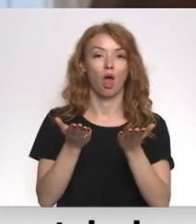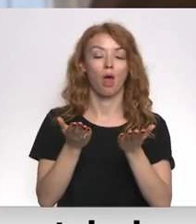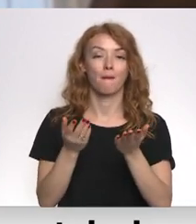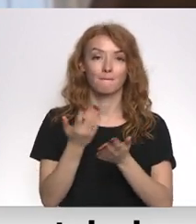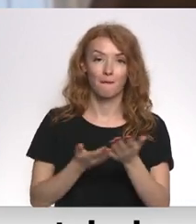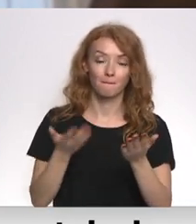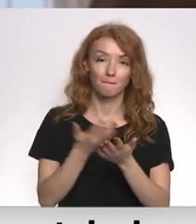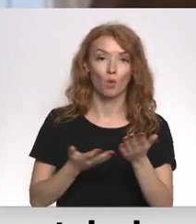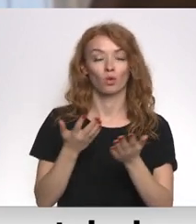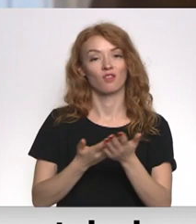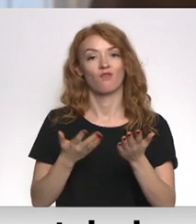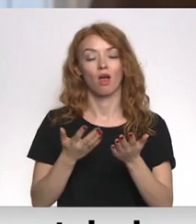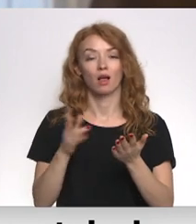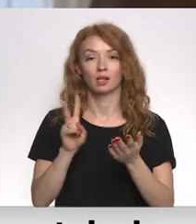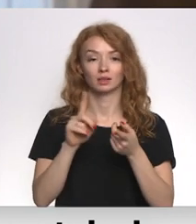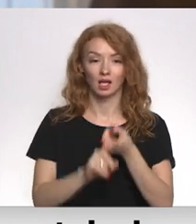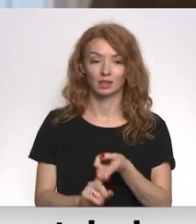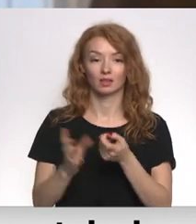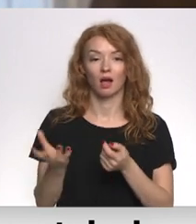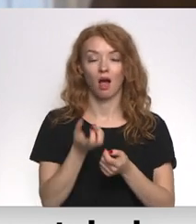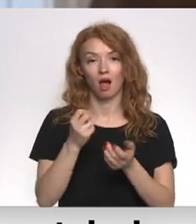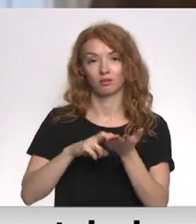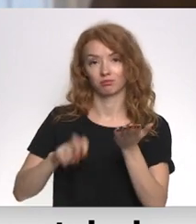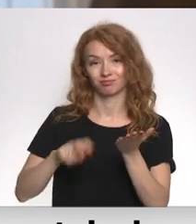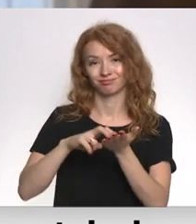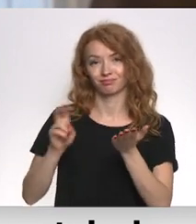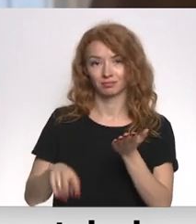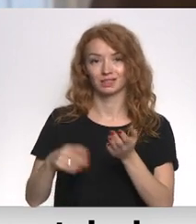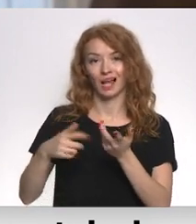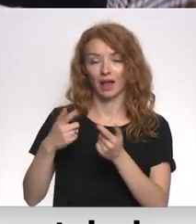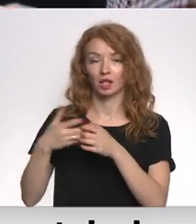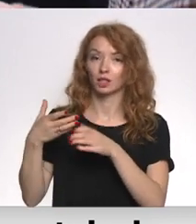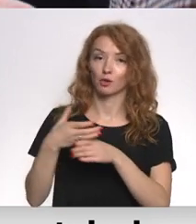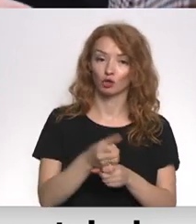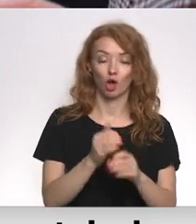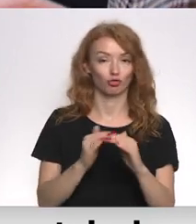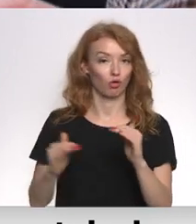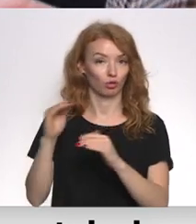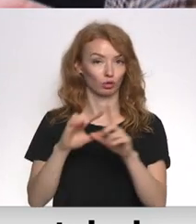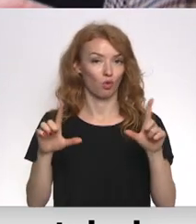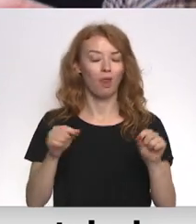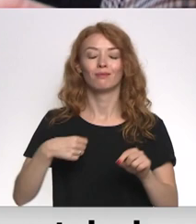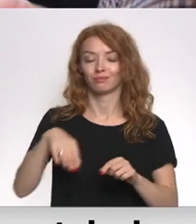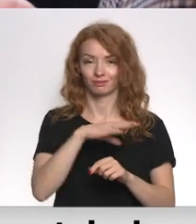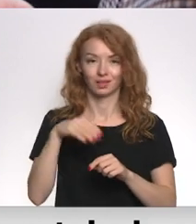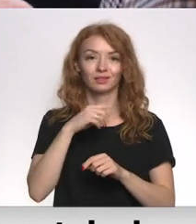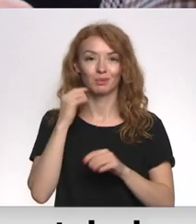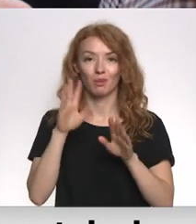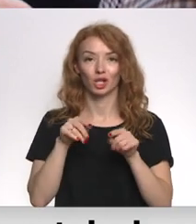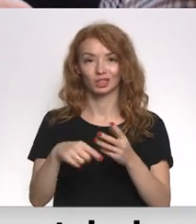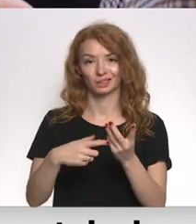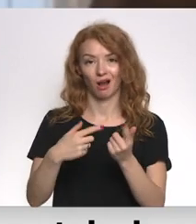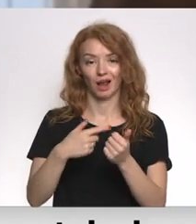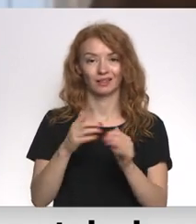stimulu, kas būtu saistīts ar atbirumu rādītāju mazināšanu augstskolās. Mēs gribētu, lai šis rādītājs